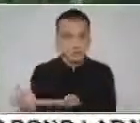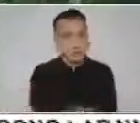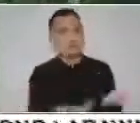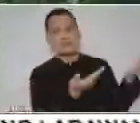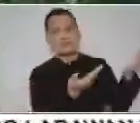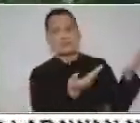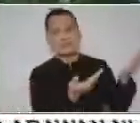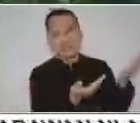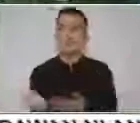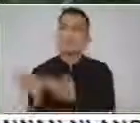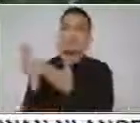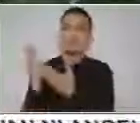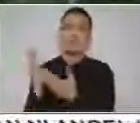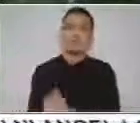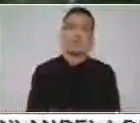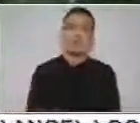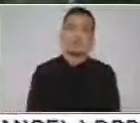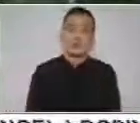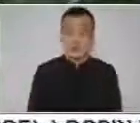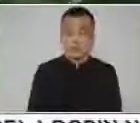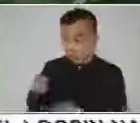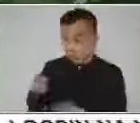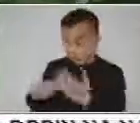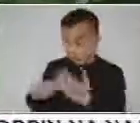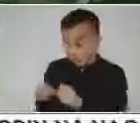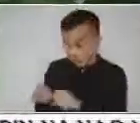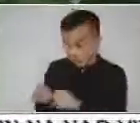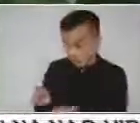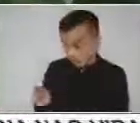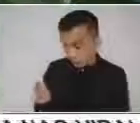sa South Cotabato. At inaasahan natin na yan po